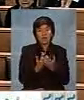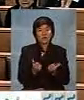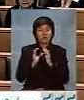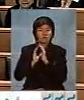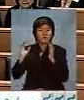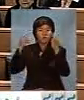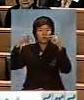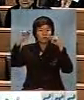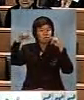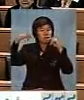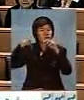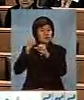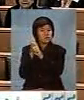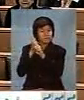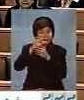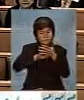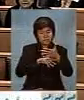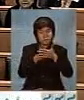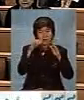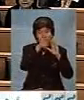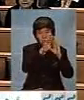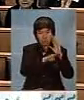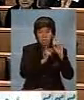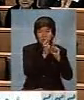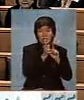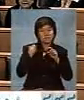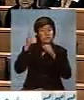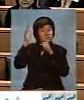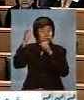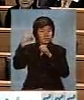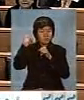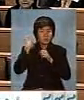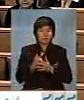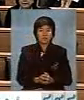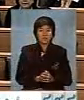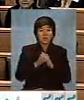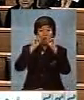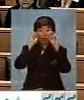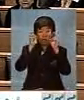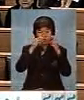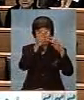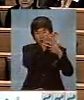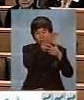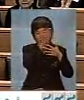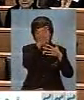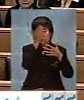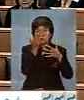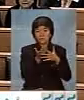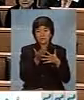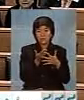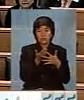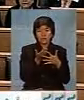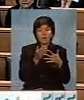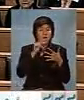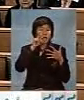ที่ดำเนินการตามนโยบายที่แถลงไว้ประเด็นต่อมาผมพยายามติดตามข่